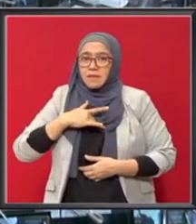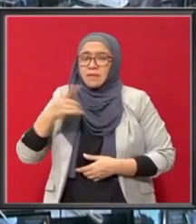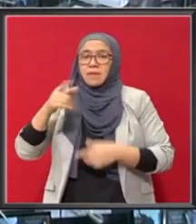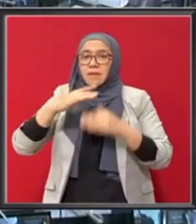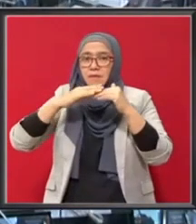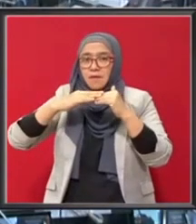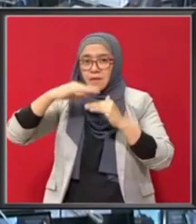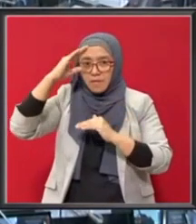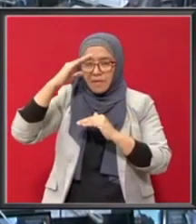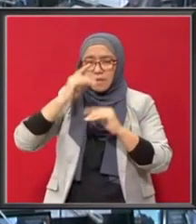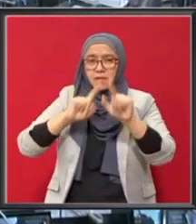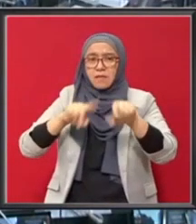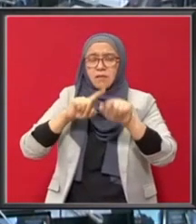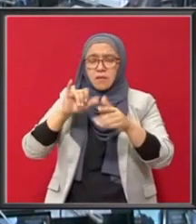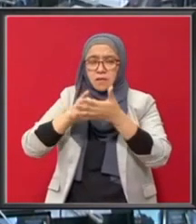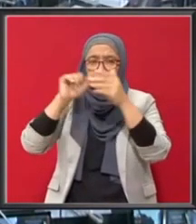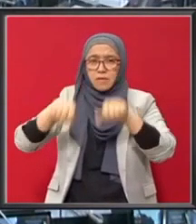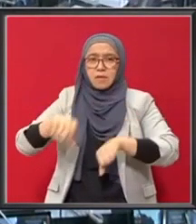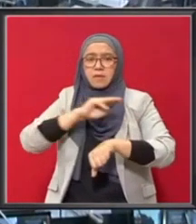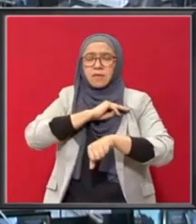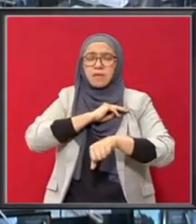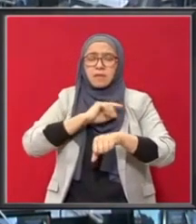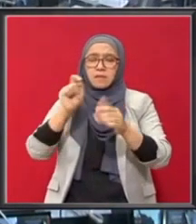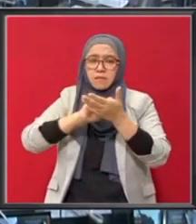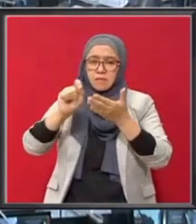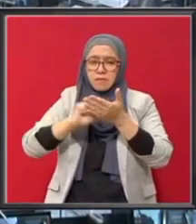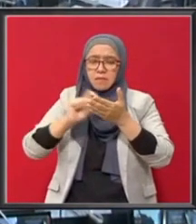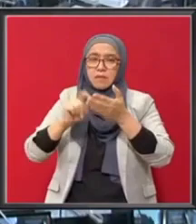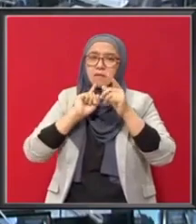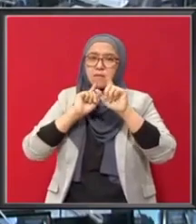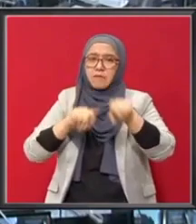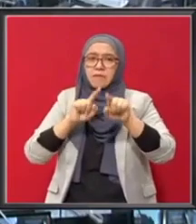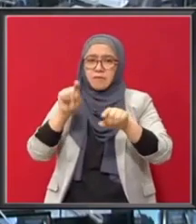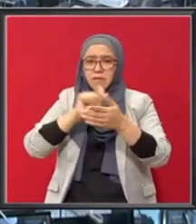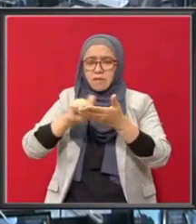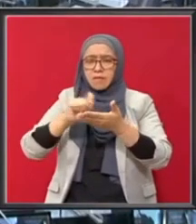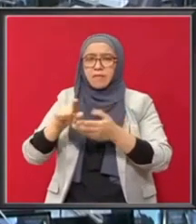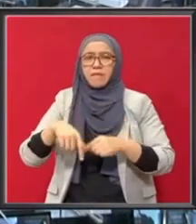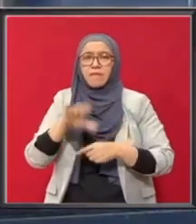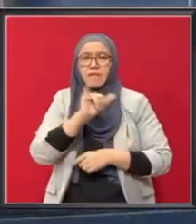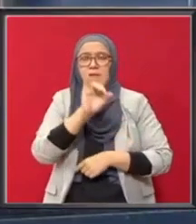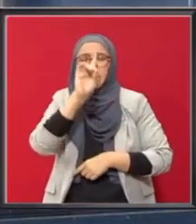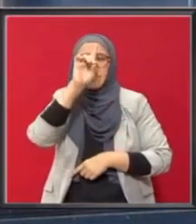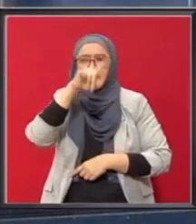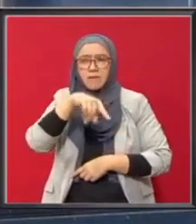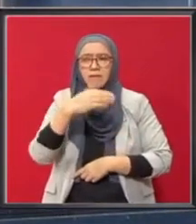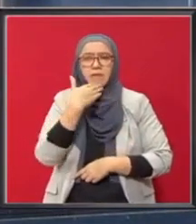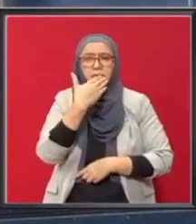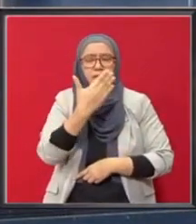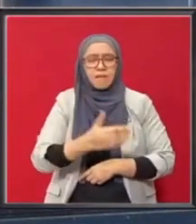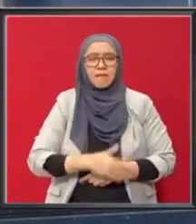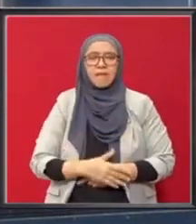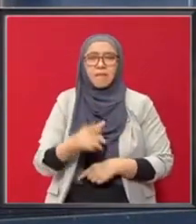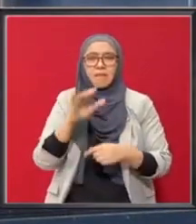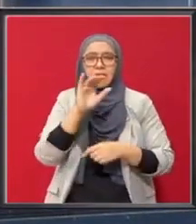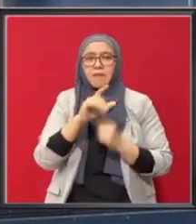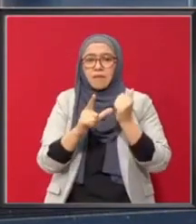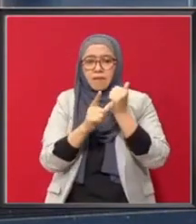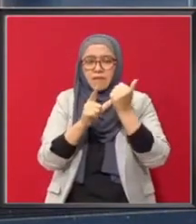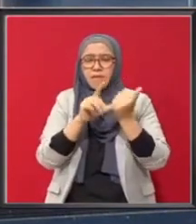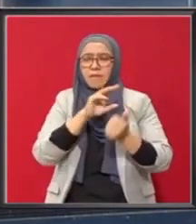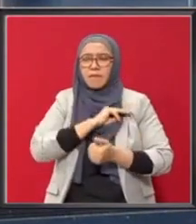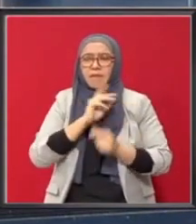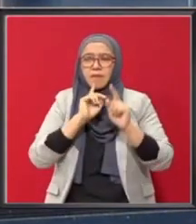stereo best ceritanya yang much soalnya Terimakasih betul Makasih Renville yang jawab